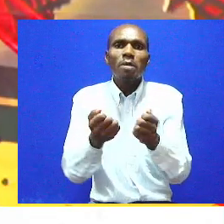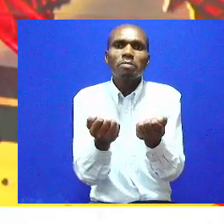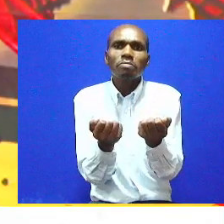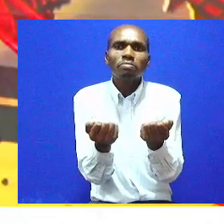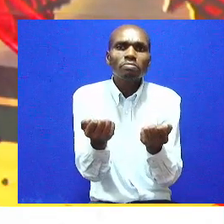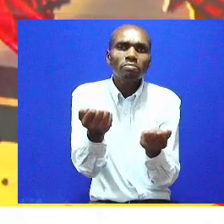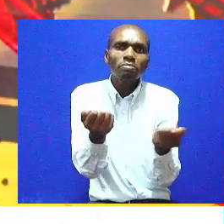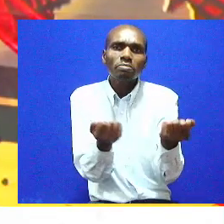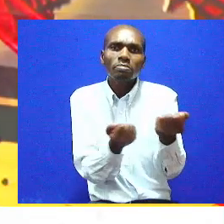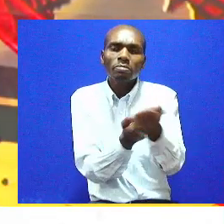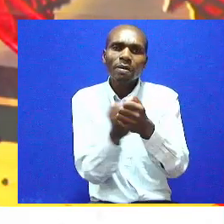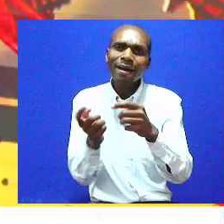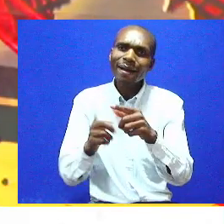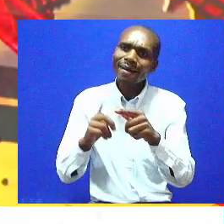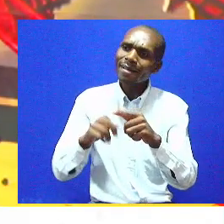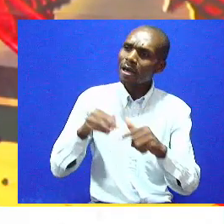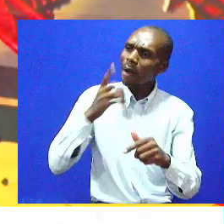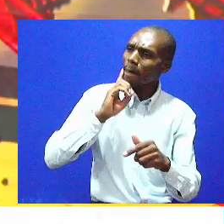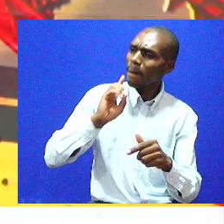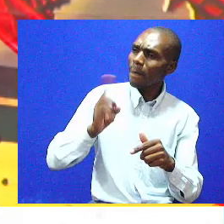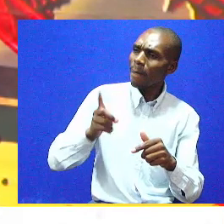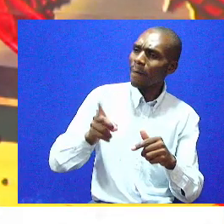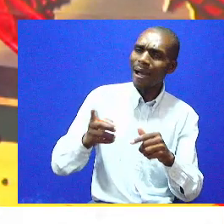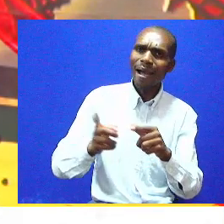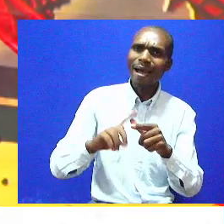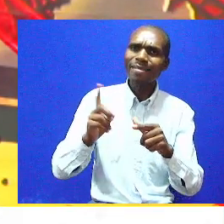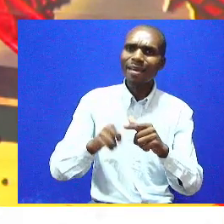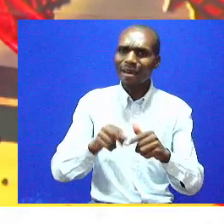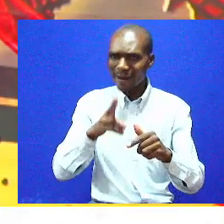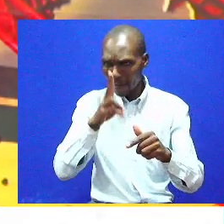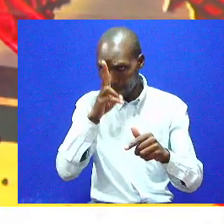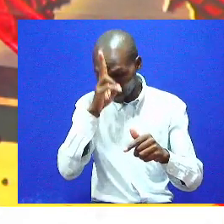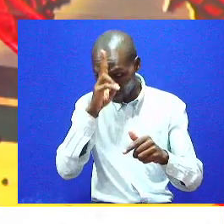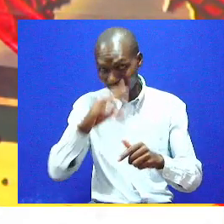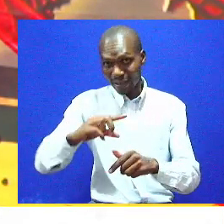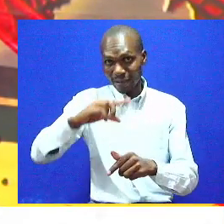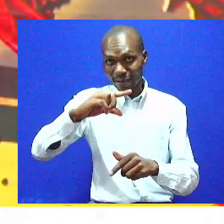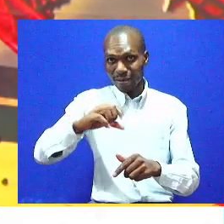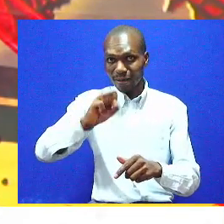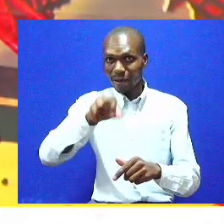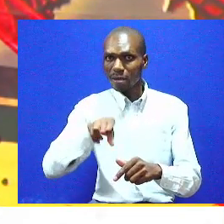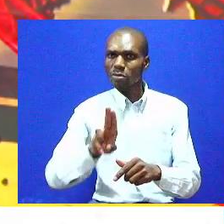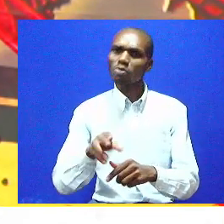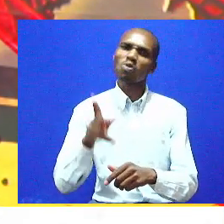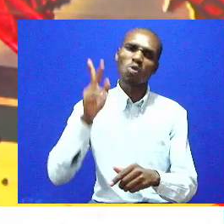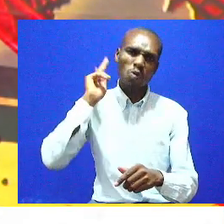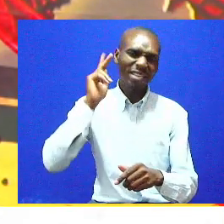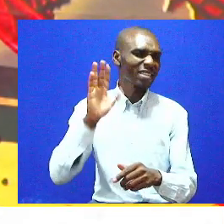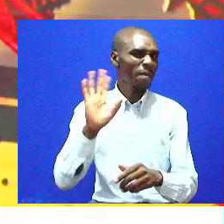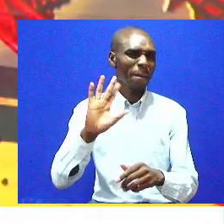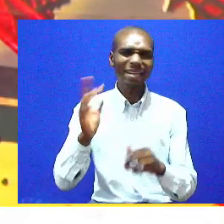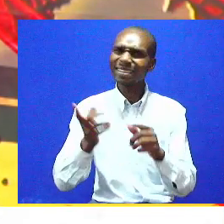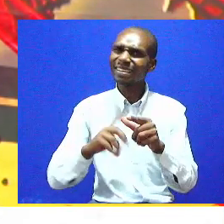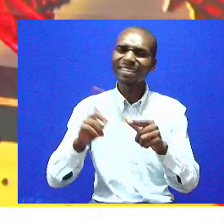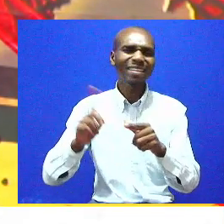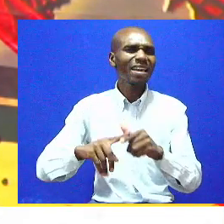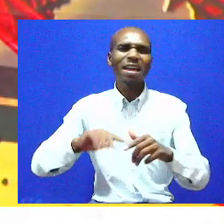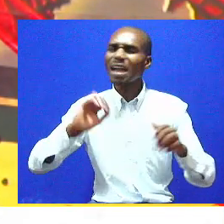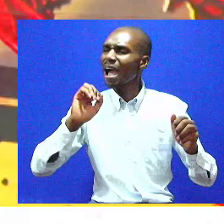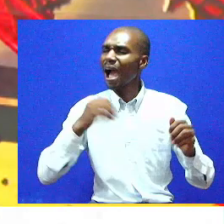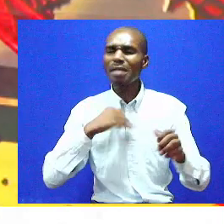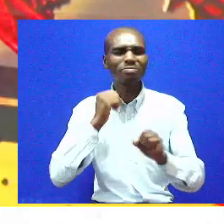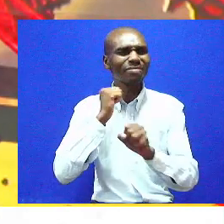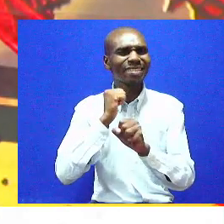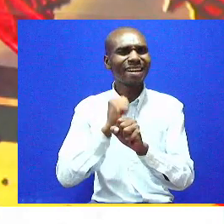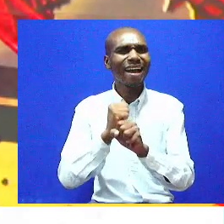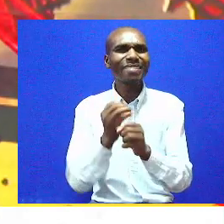boigo baba kumochia ege koro gyokoleta abanyanyimbo ba jesiu ase umuchobo songo ase baene Kebuna niko kia beirege kwa irani ya obo